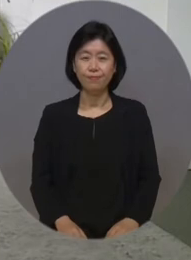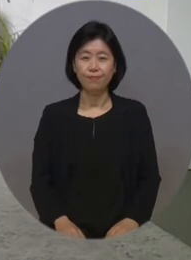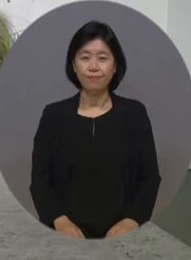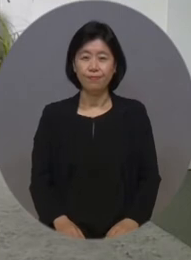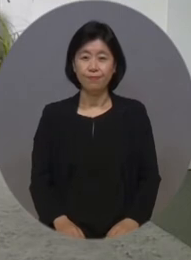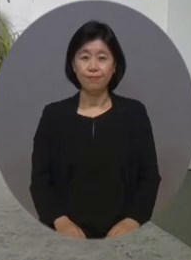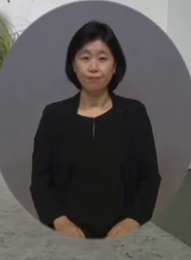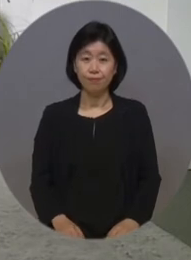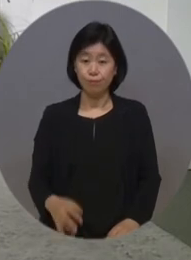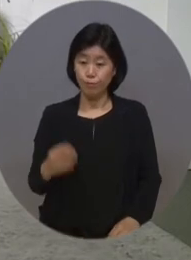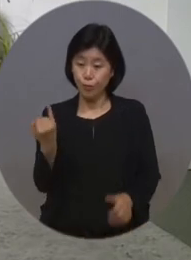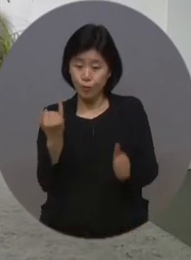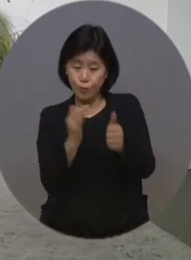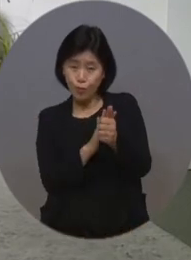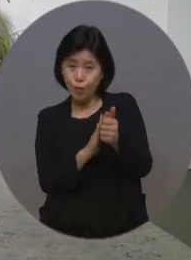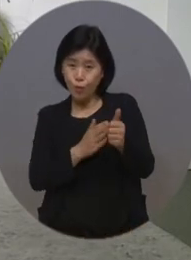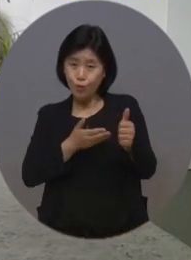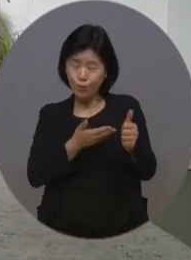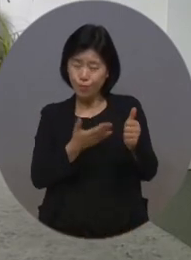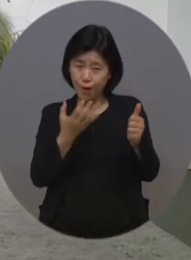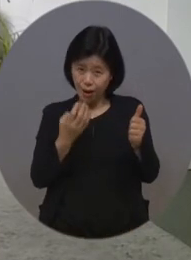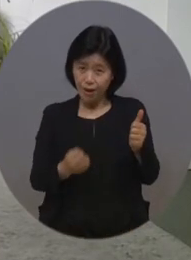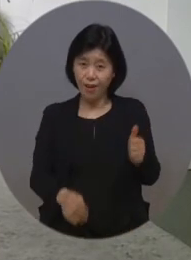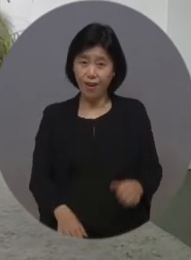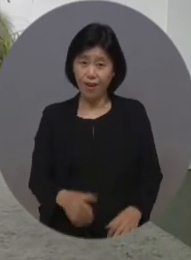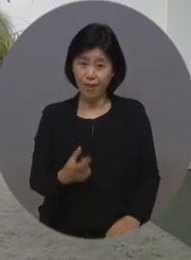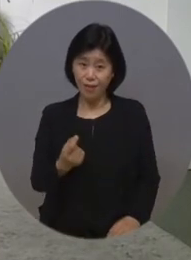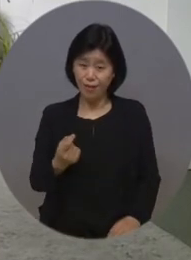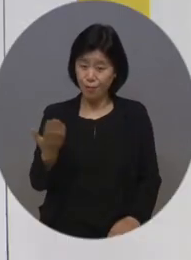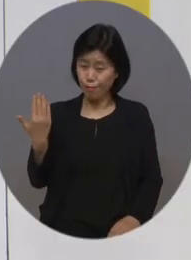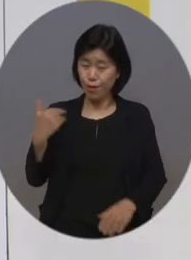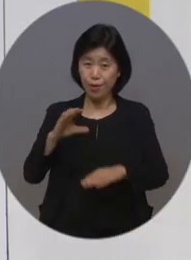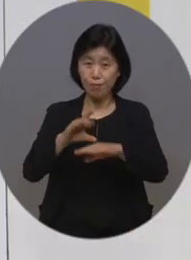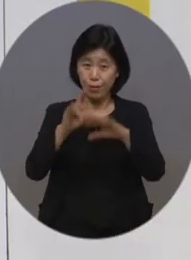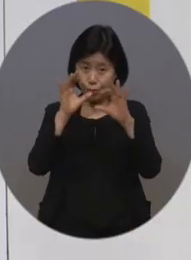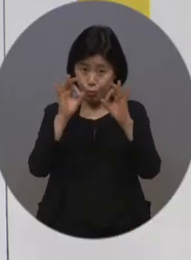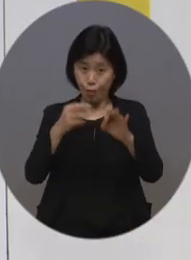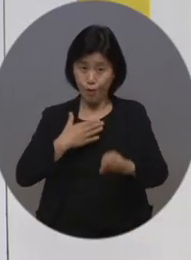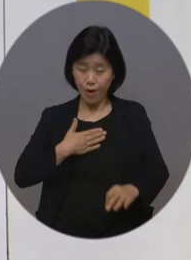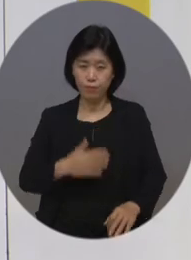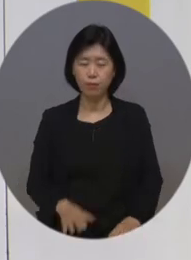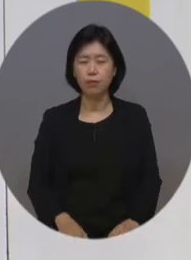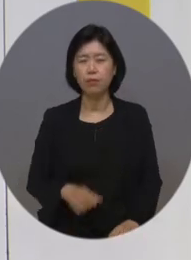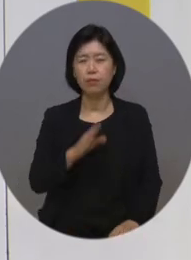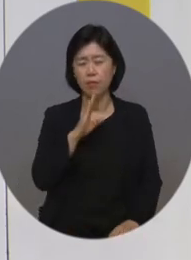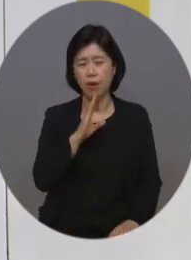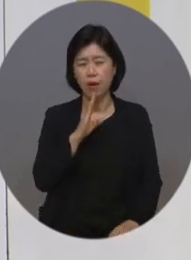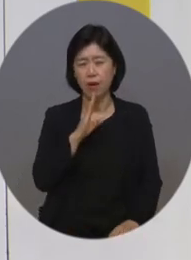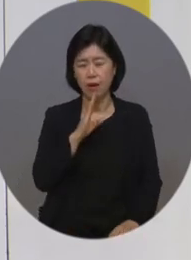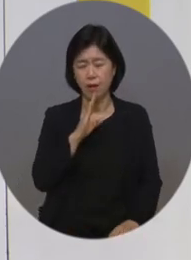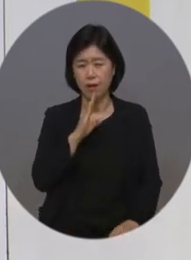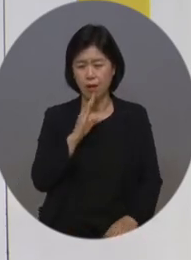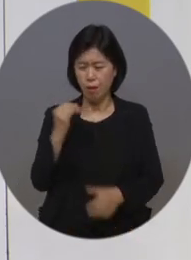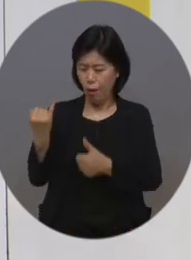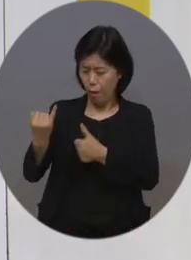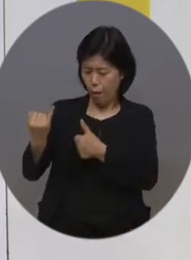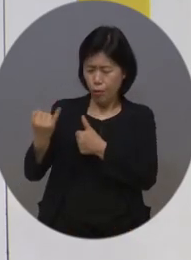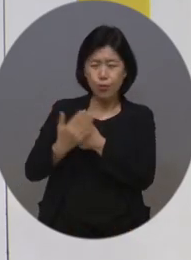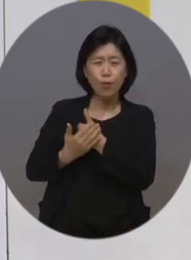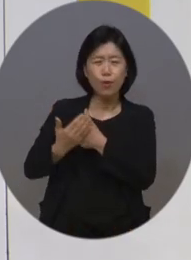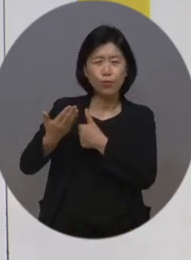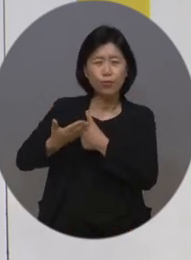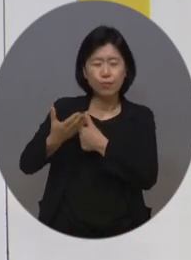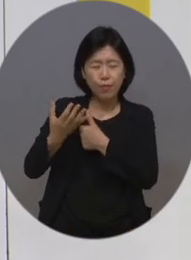그런데 주 잘 아시잖아요 제가 뭐 이렇게 방송 이르러야 며 어제 도와주는데 전혜미 안하죠 왜냐면 어